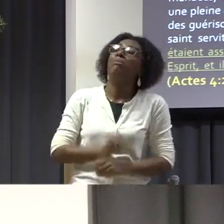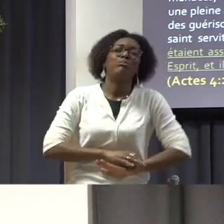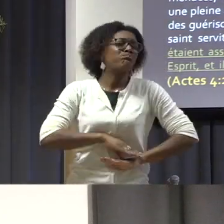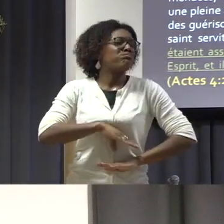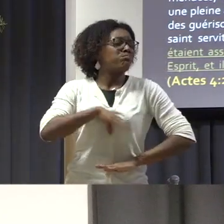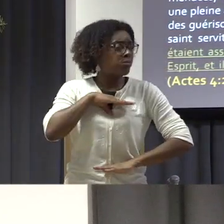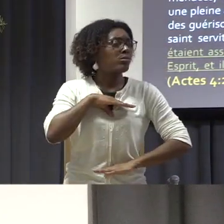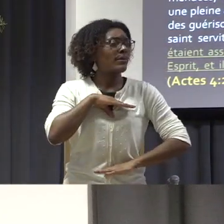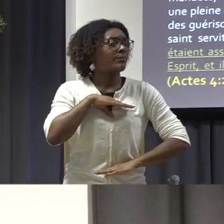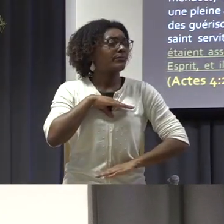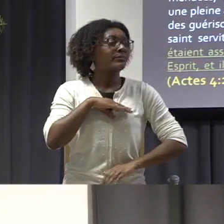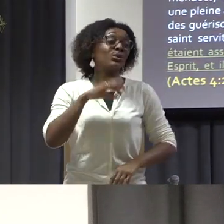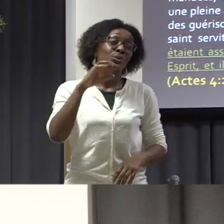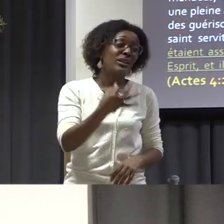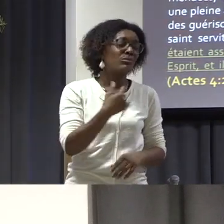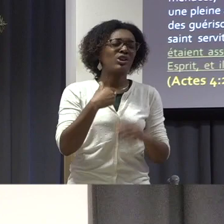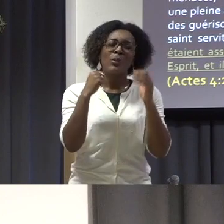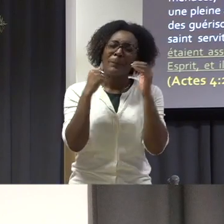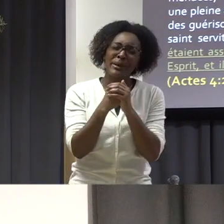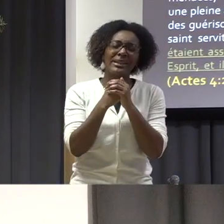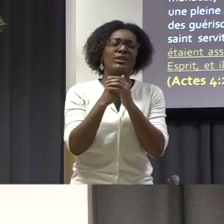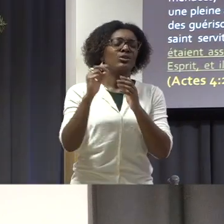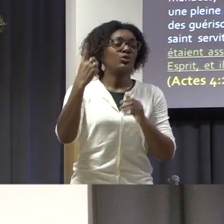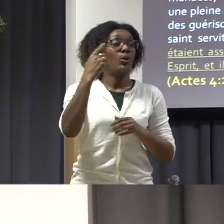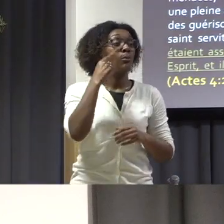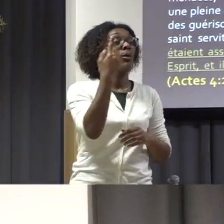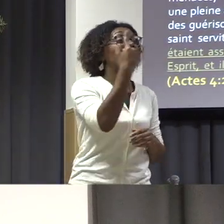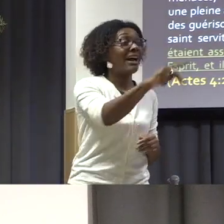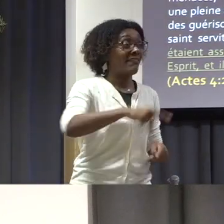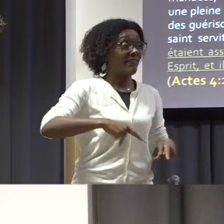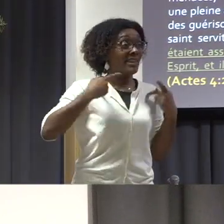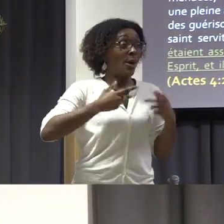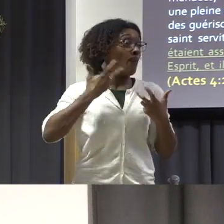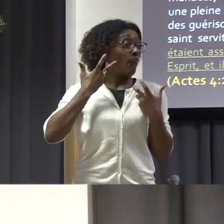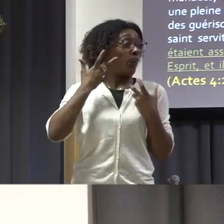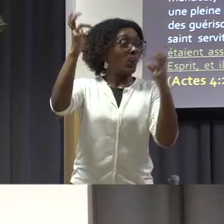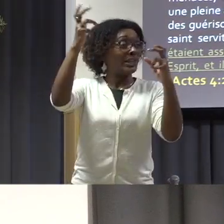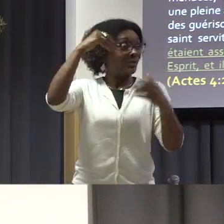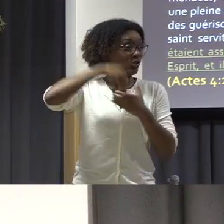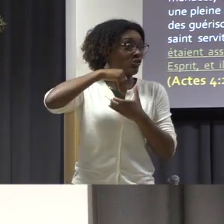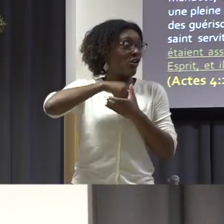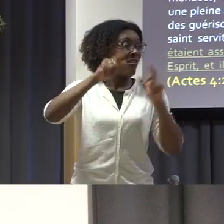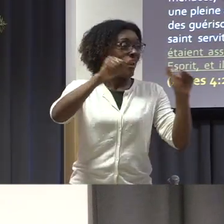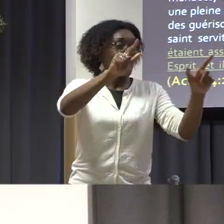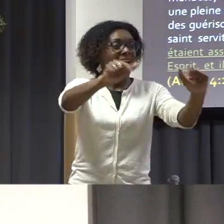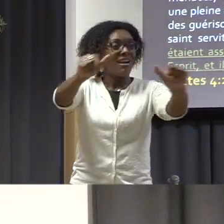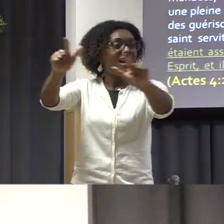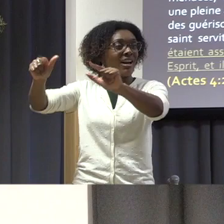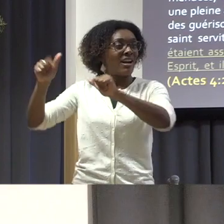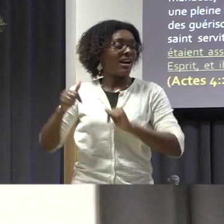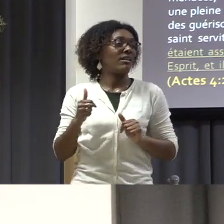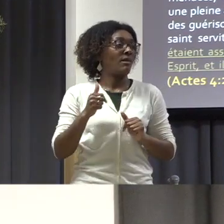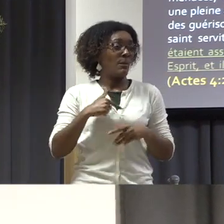ah oui je prie dieu pour que qui a un bruit dans ta vie cette année je prie dieu pour 15 un bruit donne dans notre vie